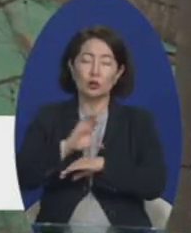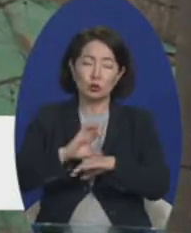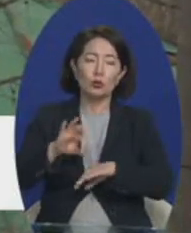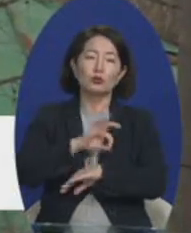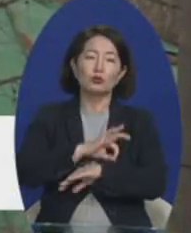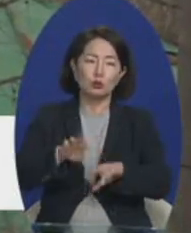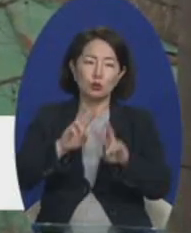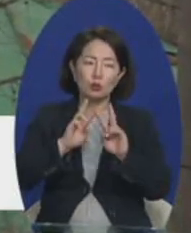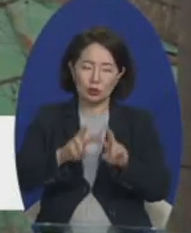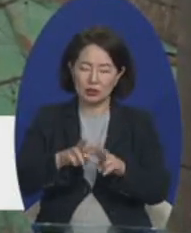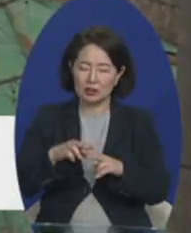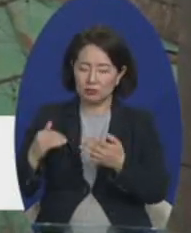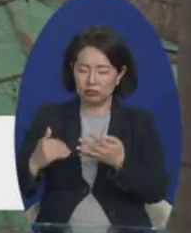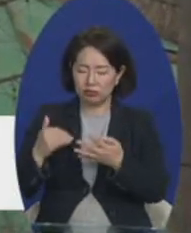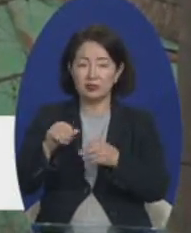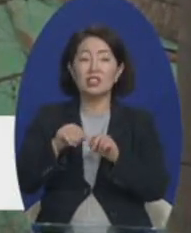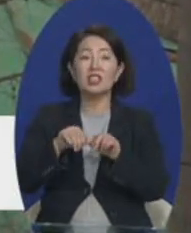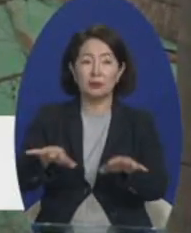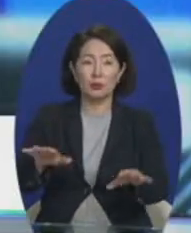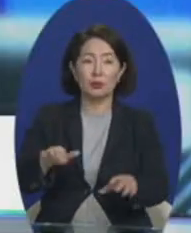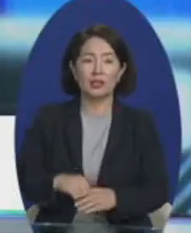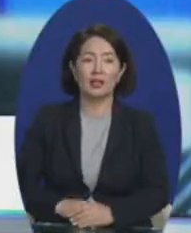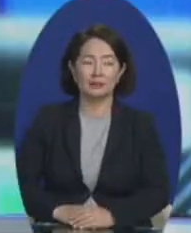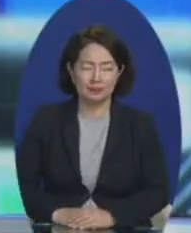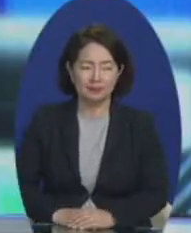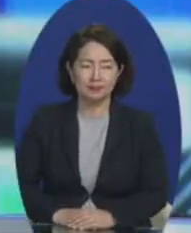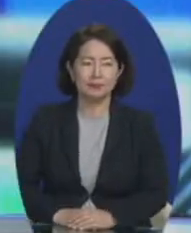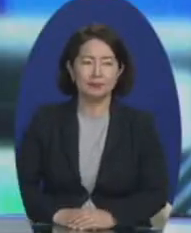сумдад үе шаттай нэвтрэх юм а. Хөтөлбөр зочны ярилцлагаар үргэлжилж